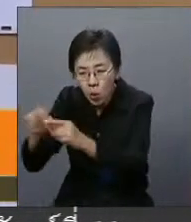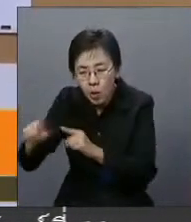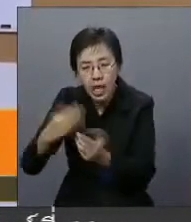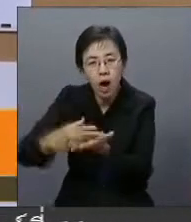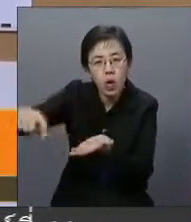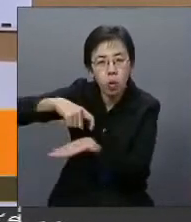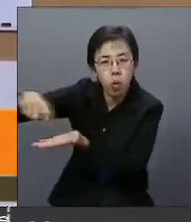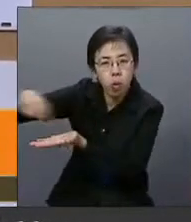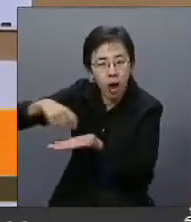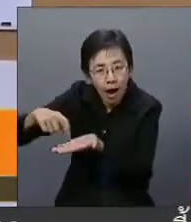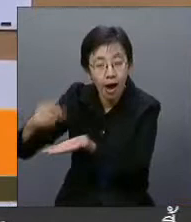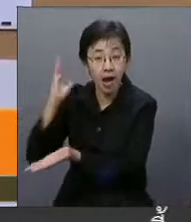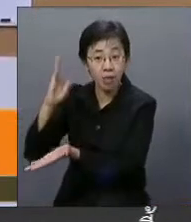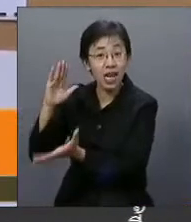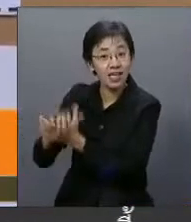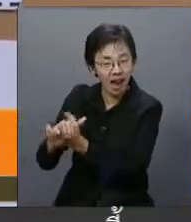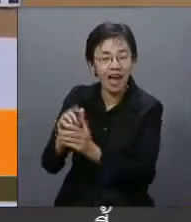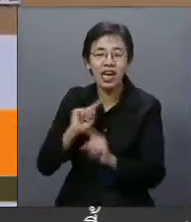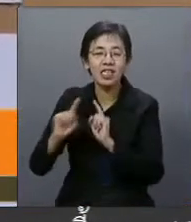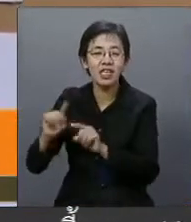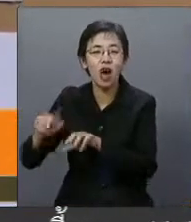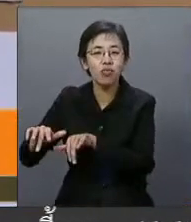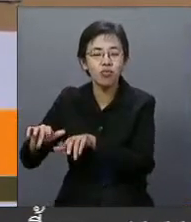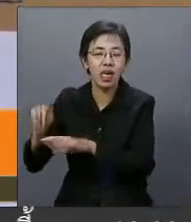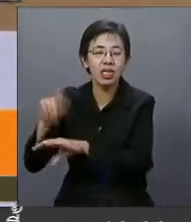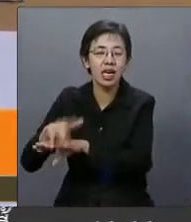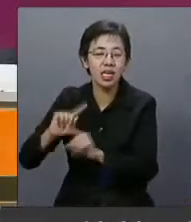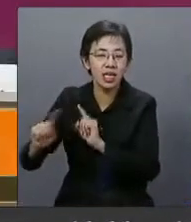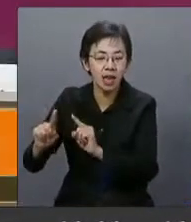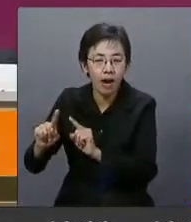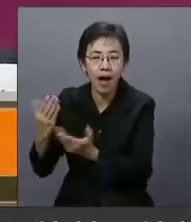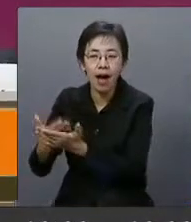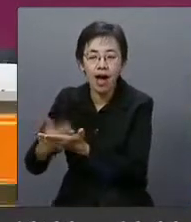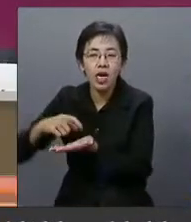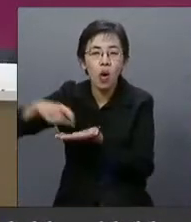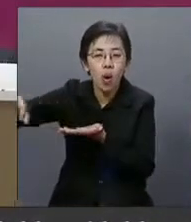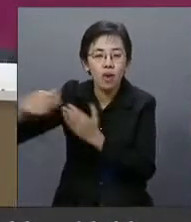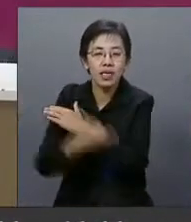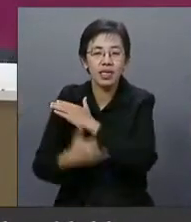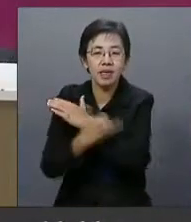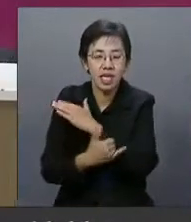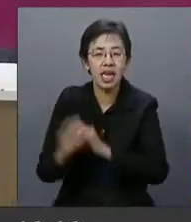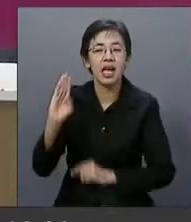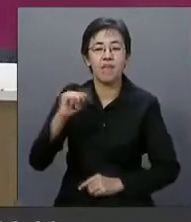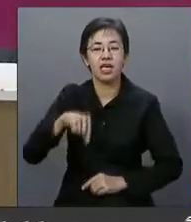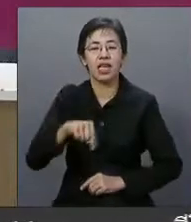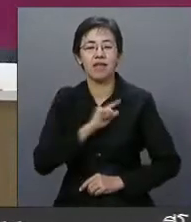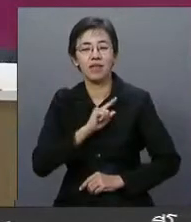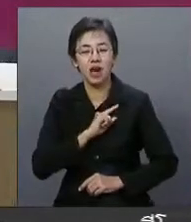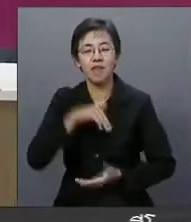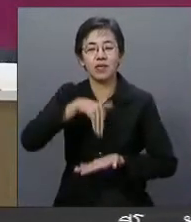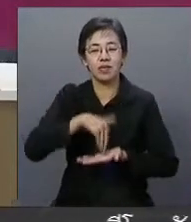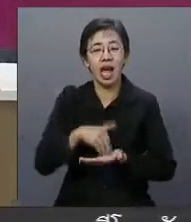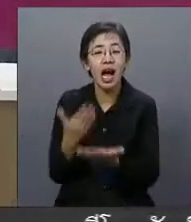ฒน์เป็นผู้ดำเนินการติดต่อทางสื่อออนไลน์กับกลุ่มผู้ค้ายาเพื่อโอนเงินไปต่างประเทศผ่านบริษัทแห่งนี้ซึ่งจะได้ค่าจ้